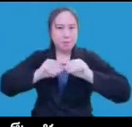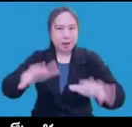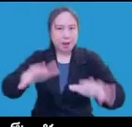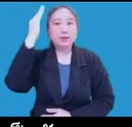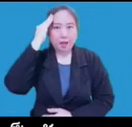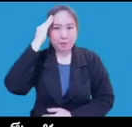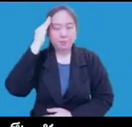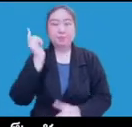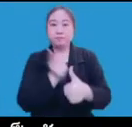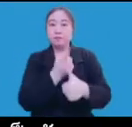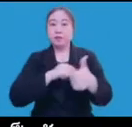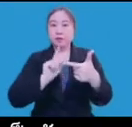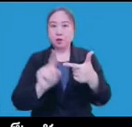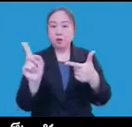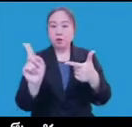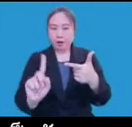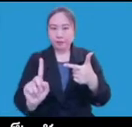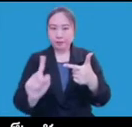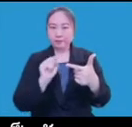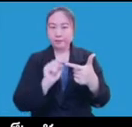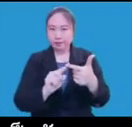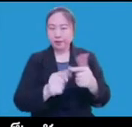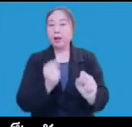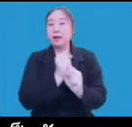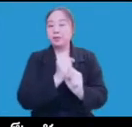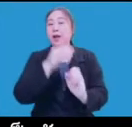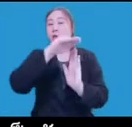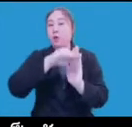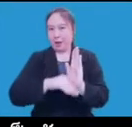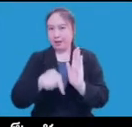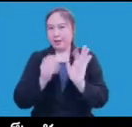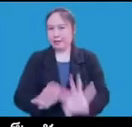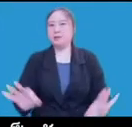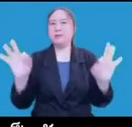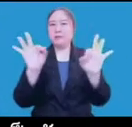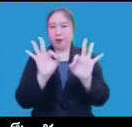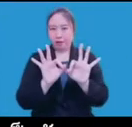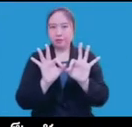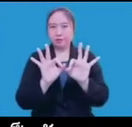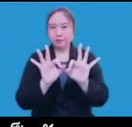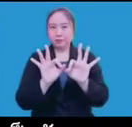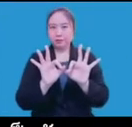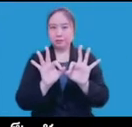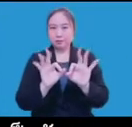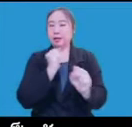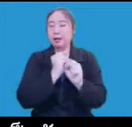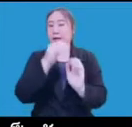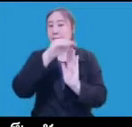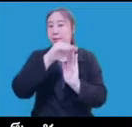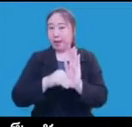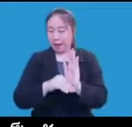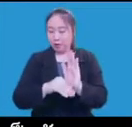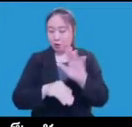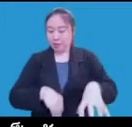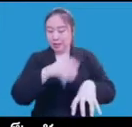ราบนะครับประการต่อมาก็คือว่ากลไกในการทำงานอันนี้เป็นความสำคัญอย่างมากเพราะฉะนั้นกลไกในการทำงานเนี่